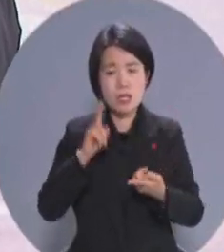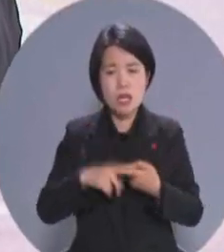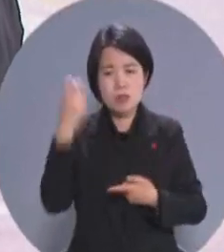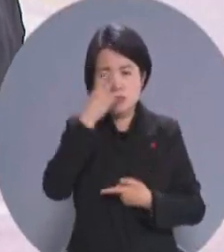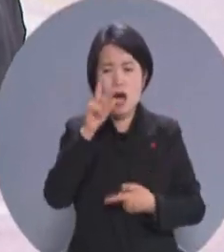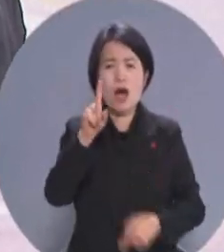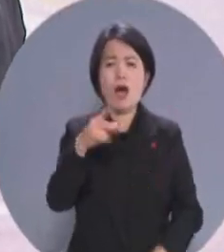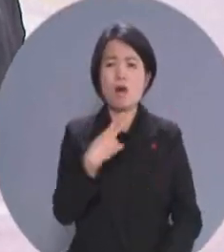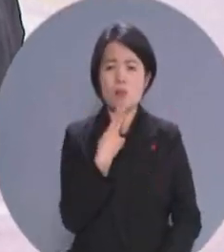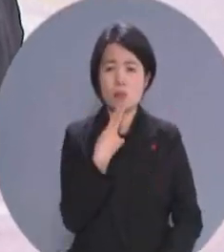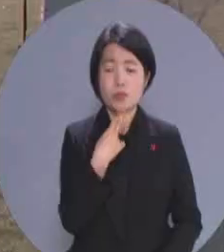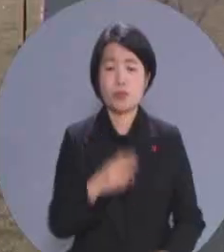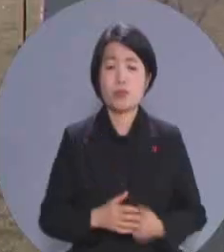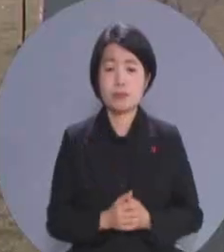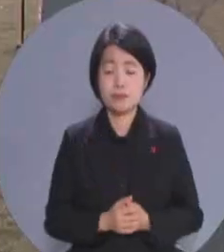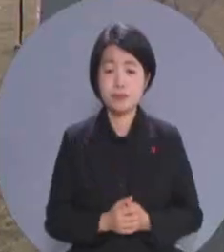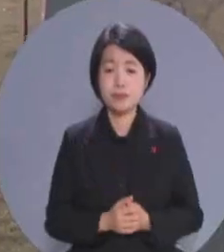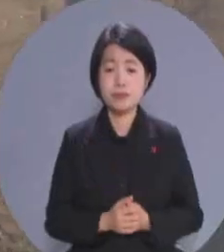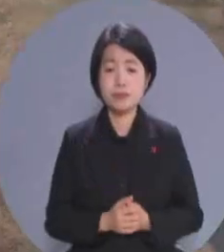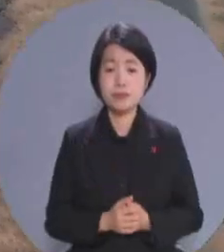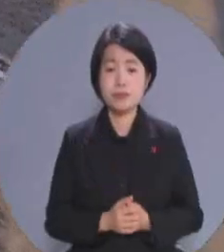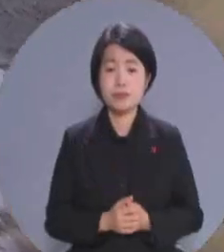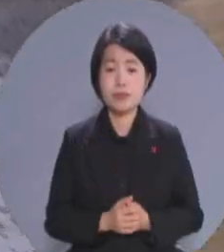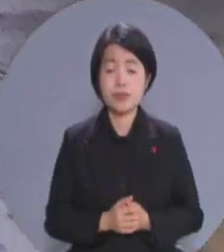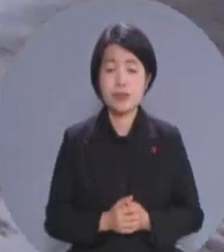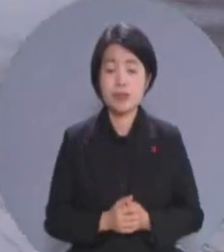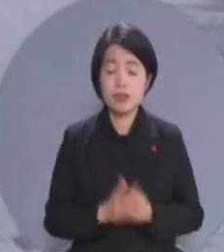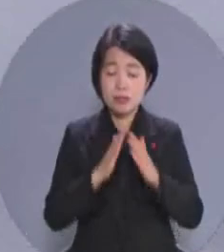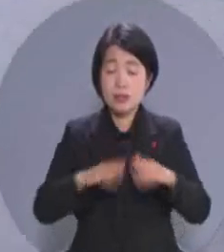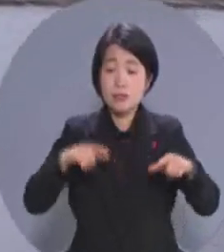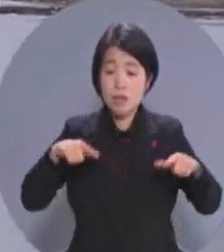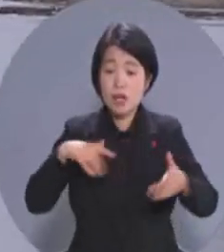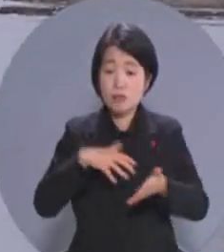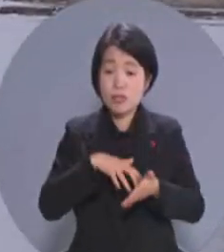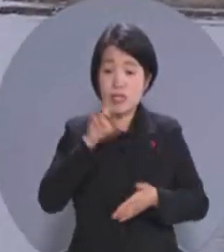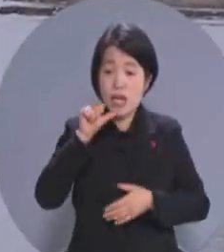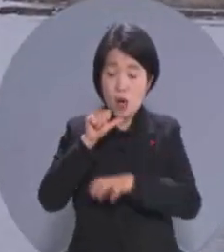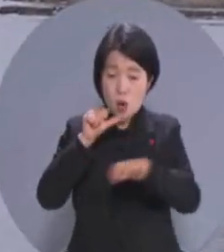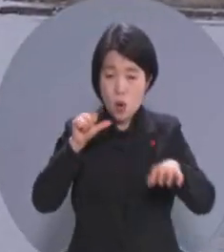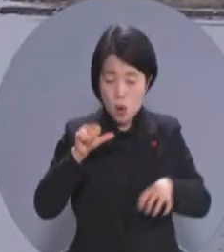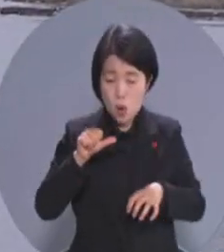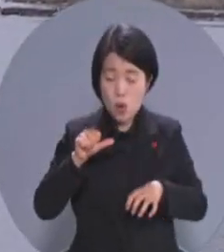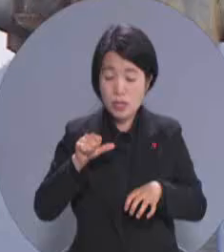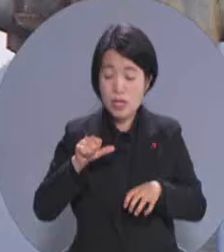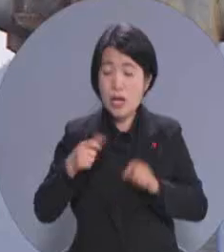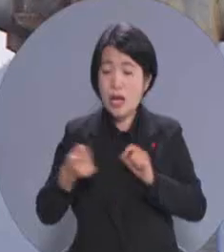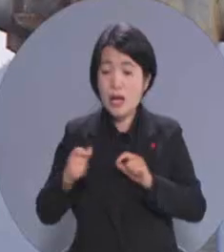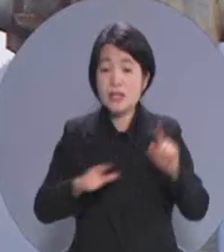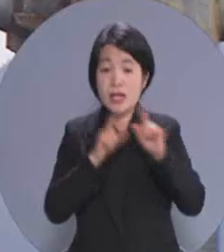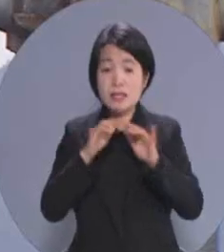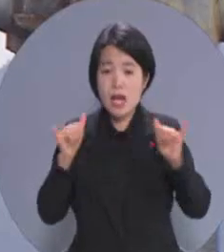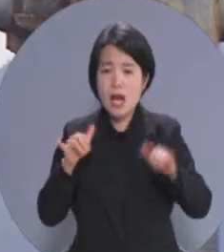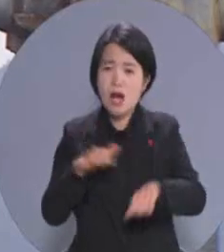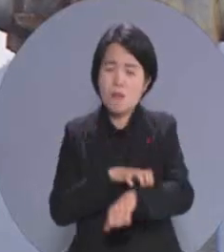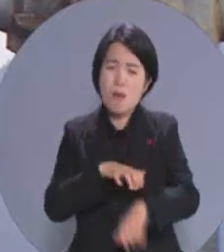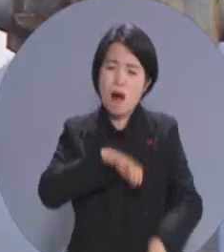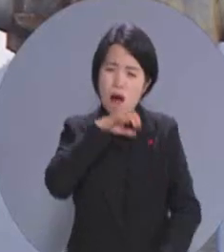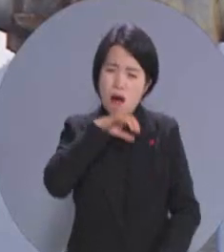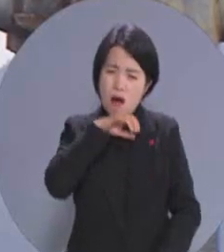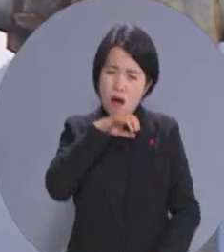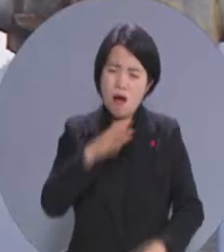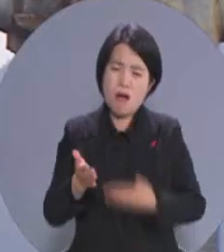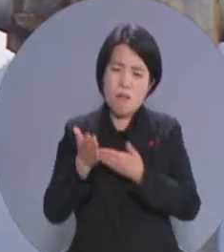이뤄진 적이 없습니다 주을 비롯해 다섯 개 댐이 있는 전남 여러 시군에서 불편을 호소하는